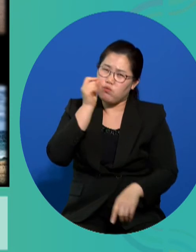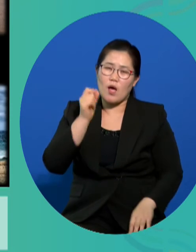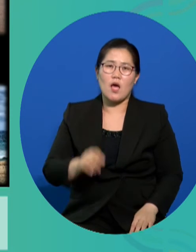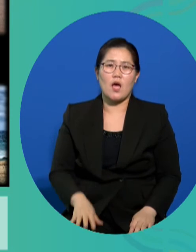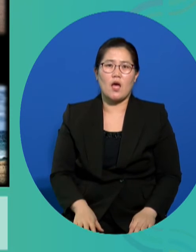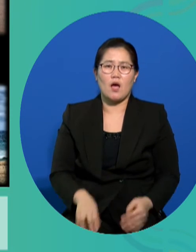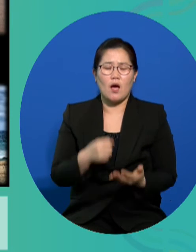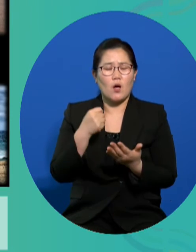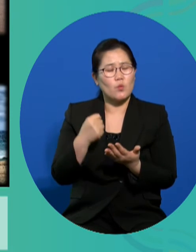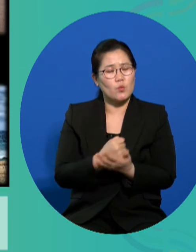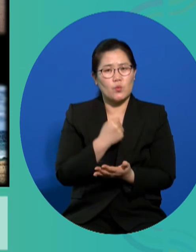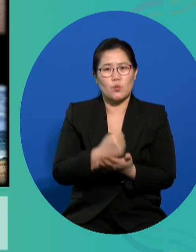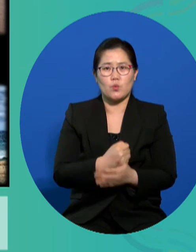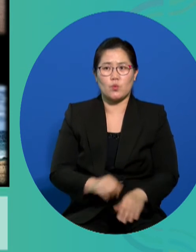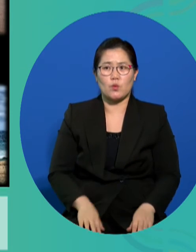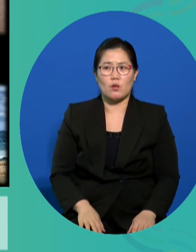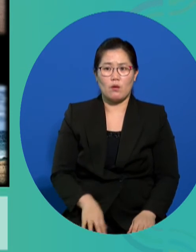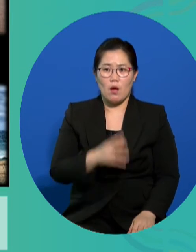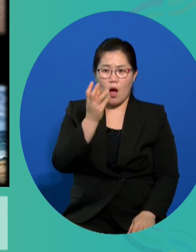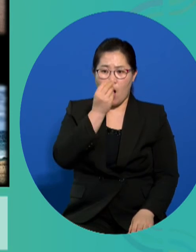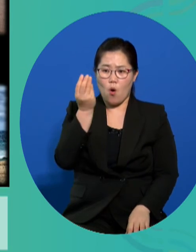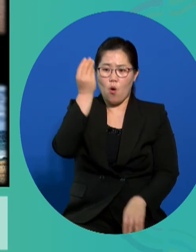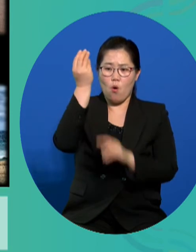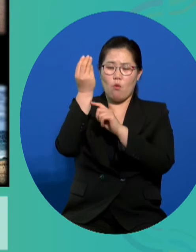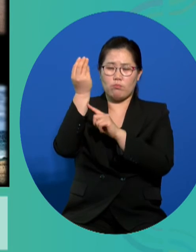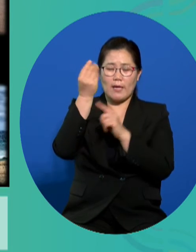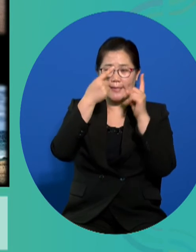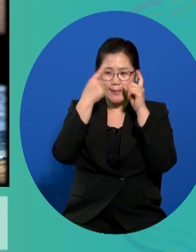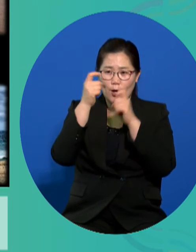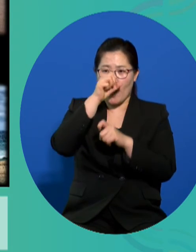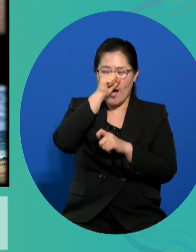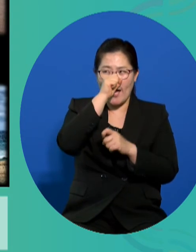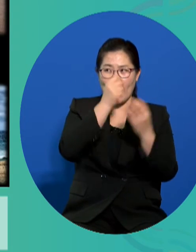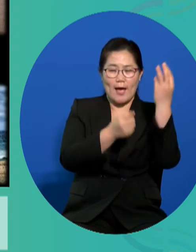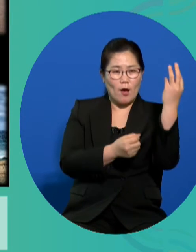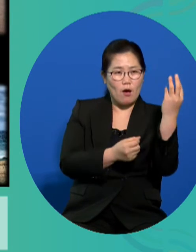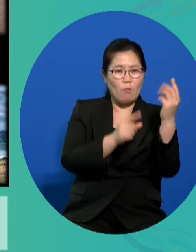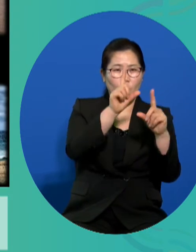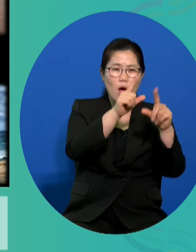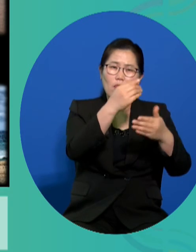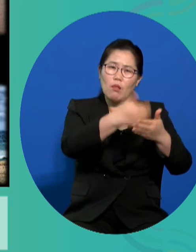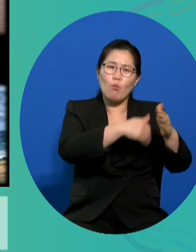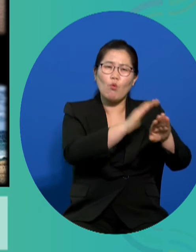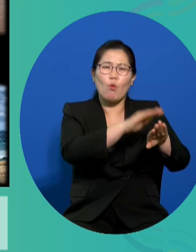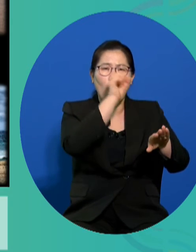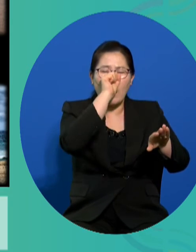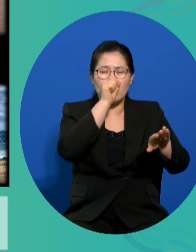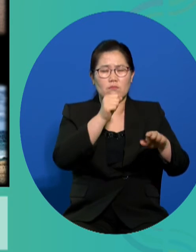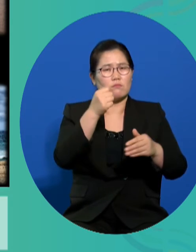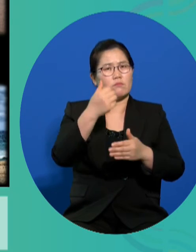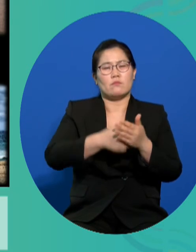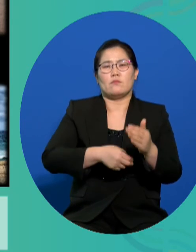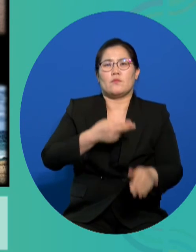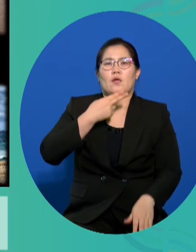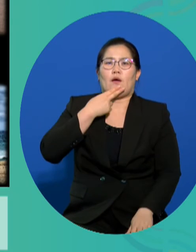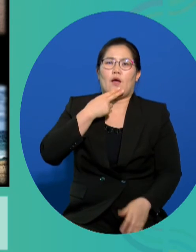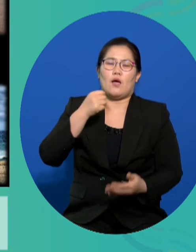말씀 드리고요. 또 하나는 이제 자원봉사자에 대한 그런 가치 창출. 사실 그